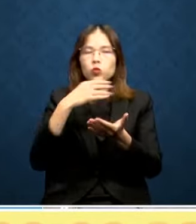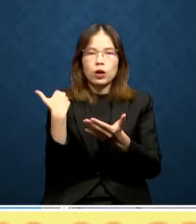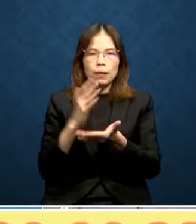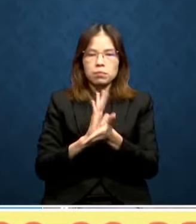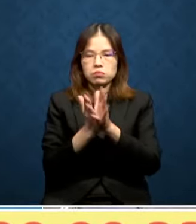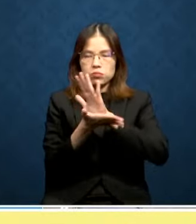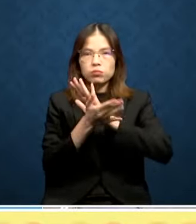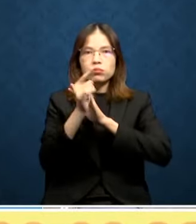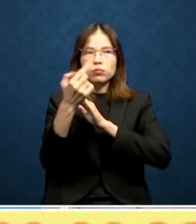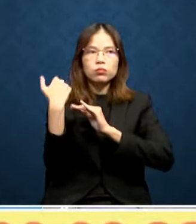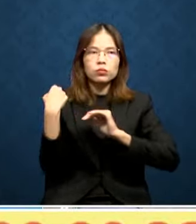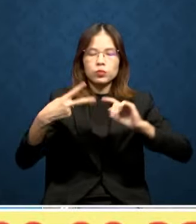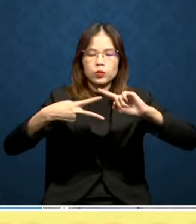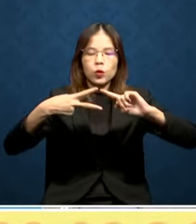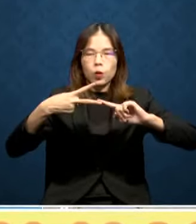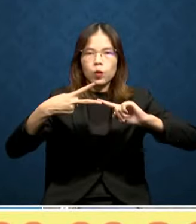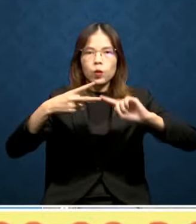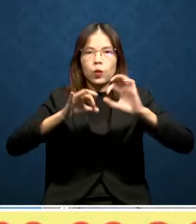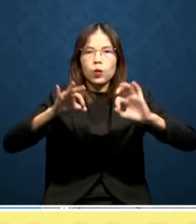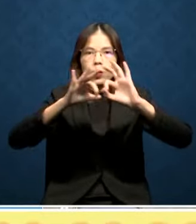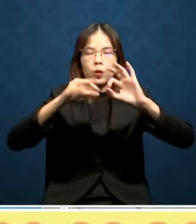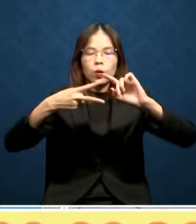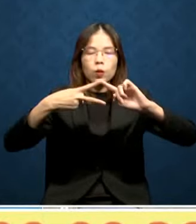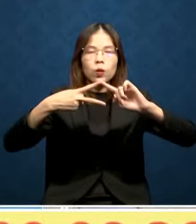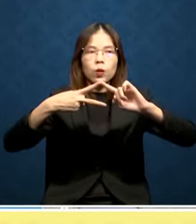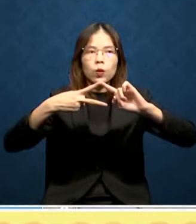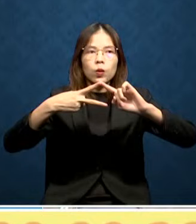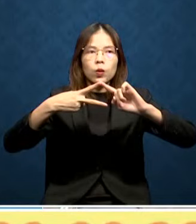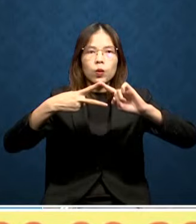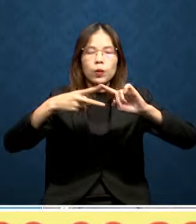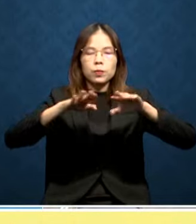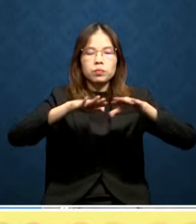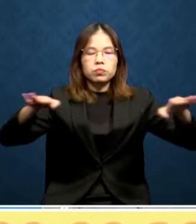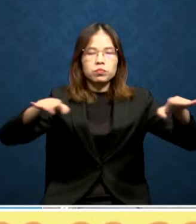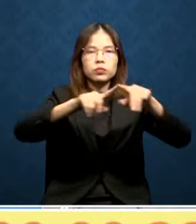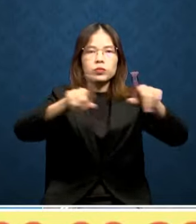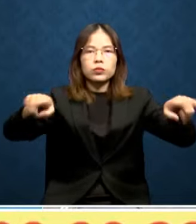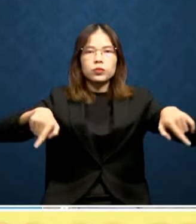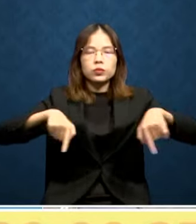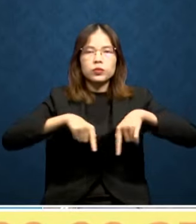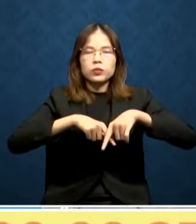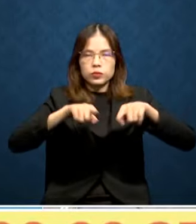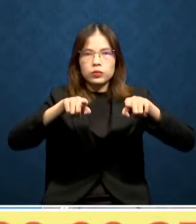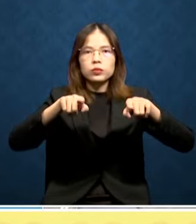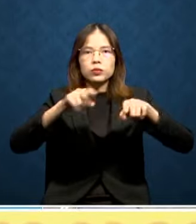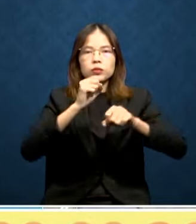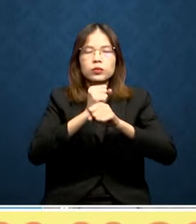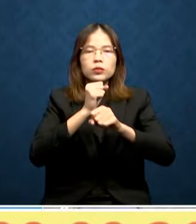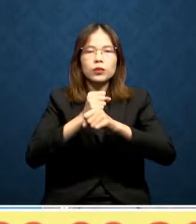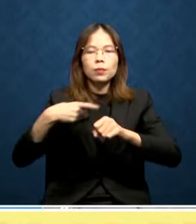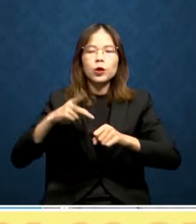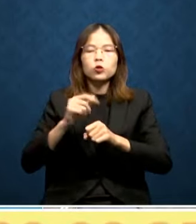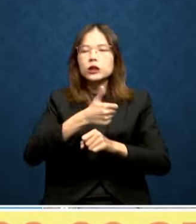เมืองเนี่ยมันมีอยู่ 2ข้อหลักๆนะครับ 1ก็คือสภาพพื้นที่นั้นไม่เอื้ออำนวยในการทำประโยชน์อย่างอื่น